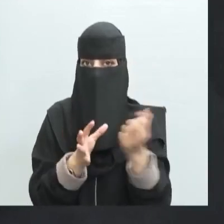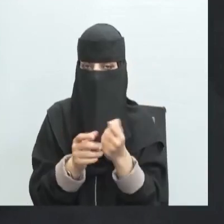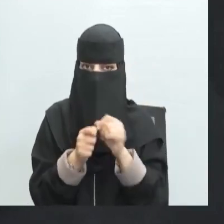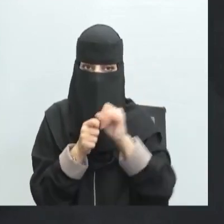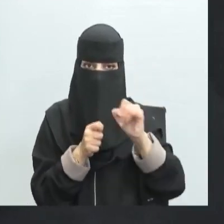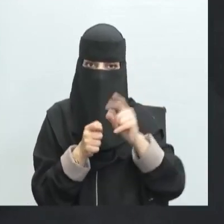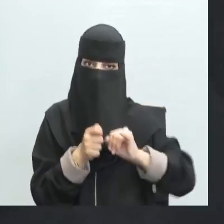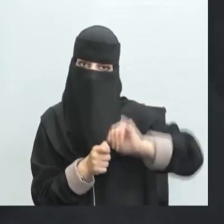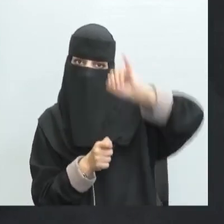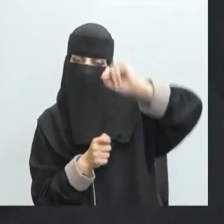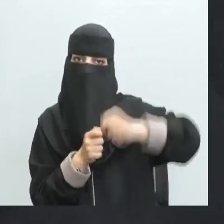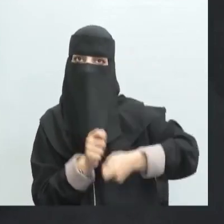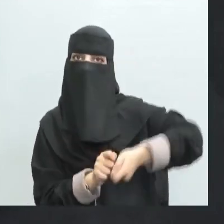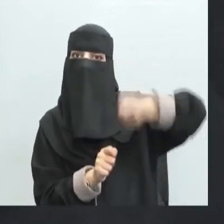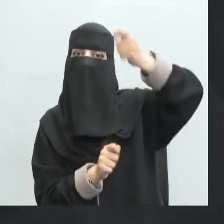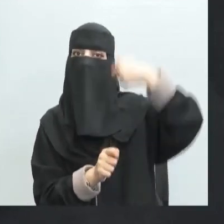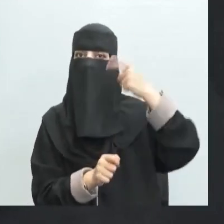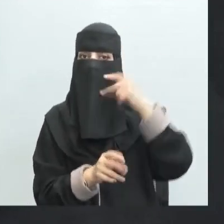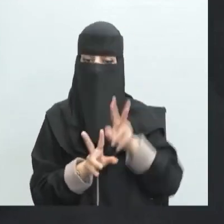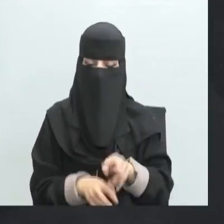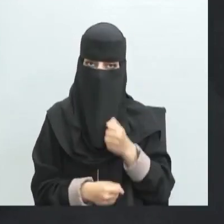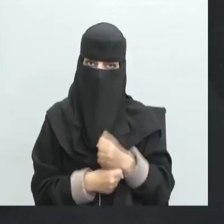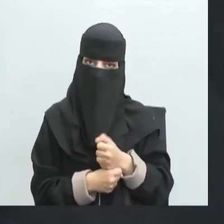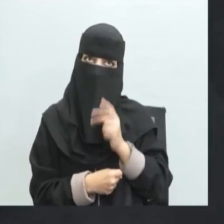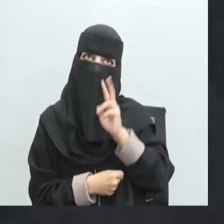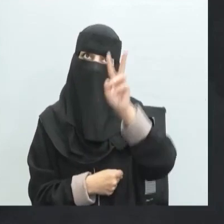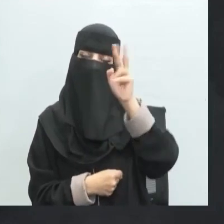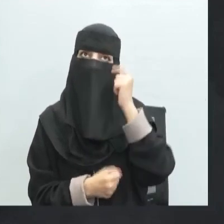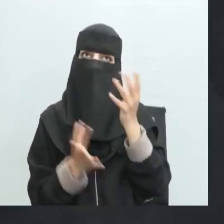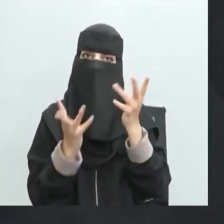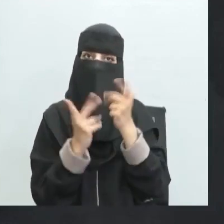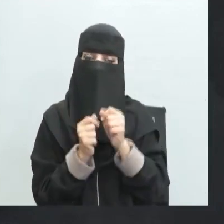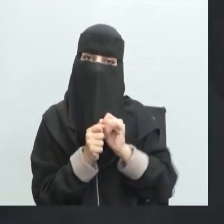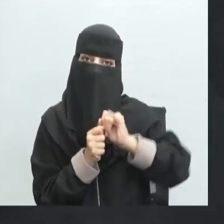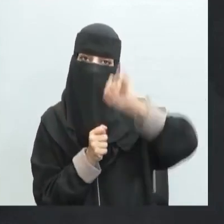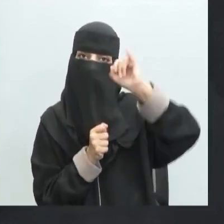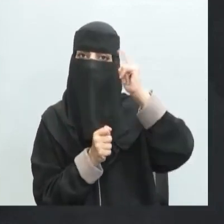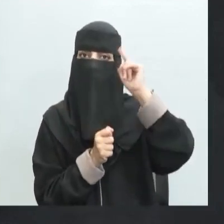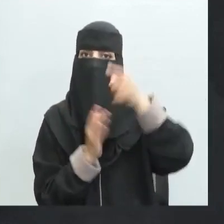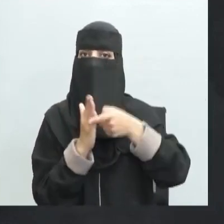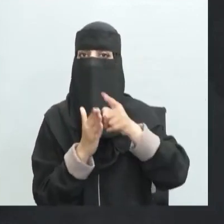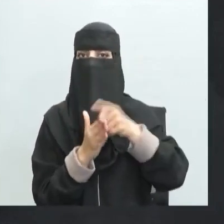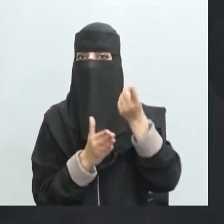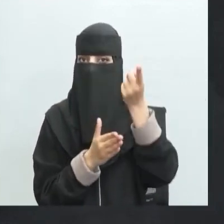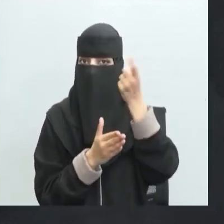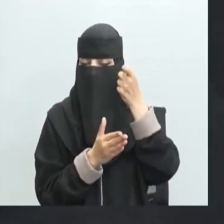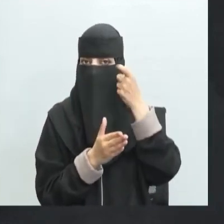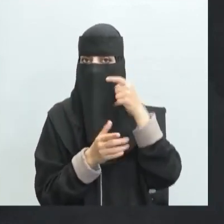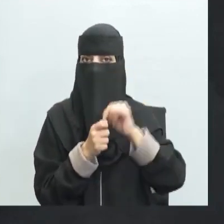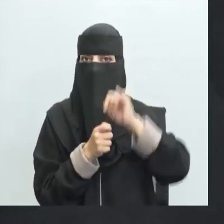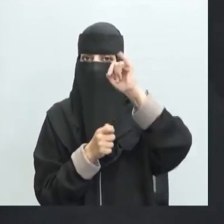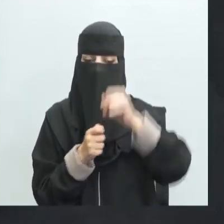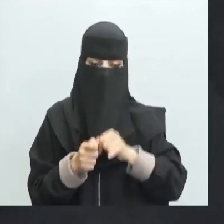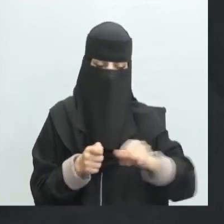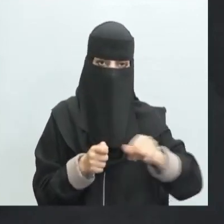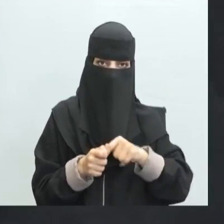واقيس ارتفاع بنايه ممكن انا في مكاني على سطح الارض معرفتي لزاويه الارتفاع بس ومعرفتي للمسافه